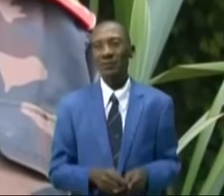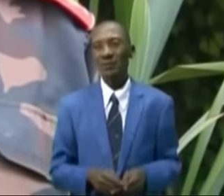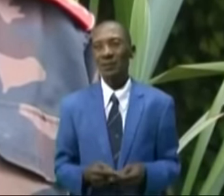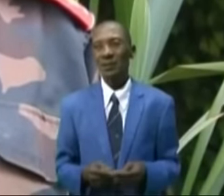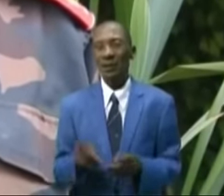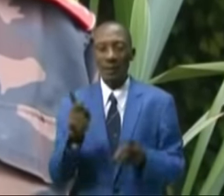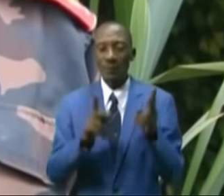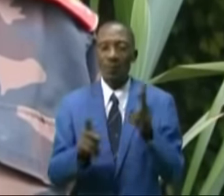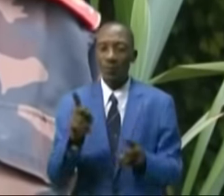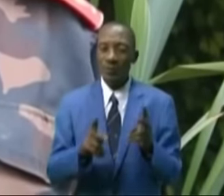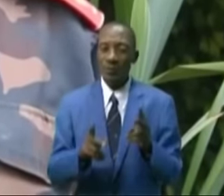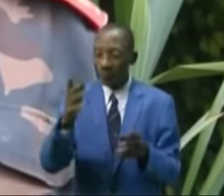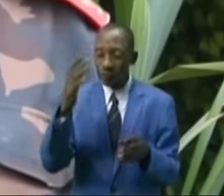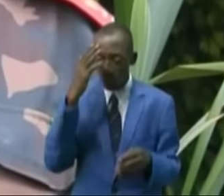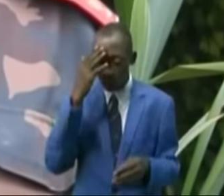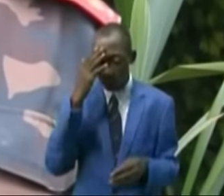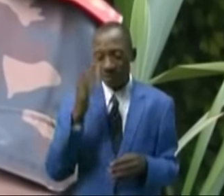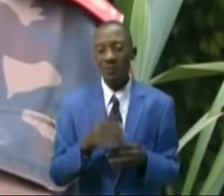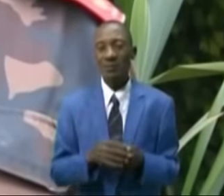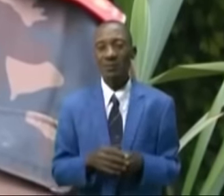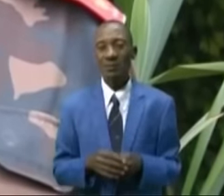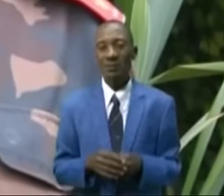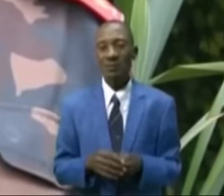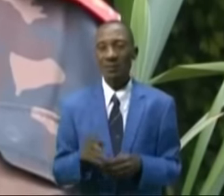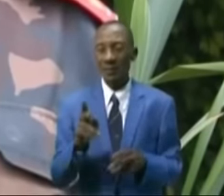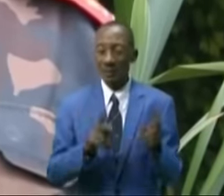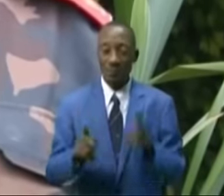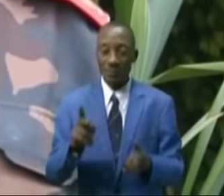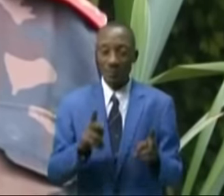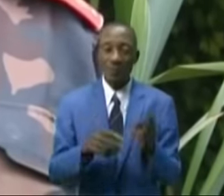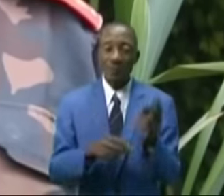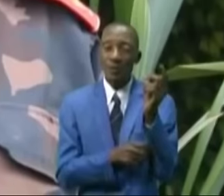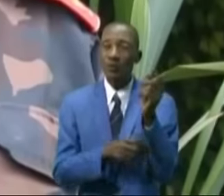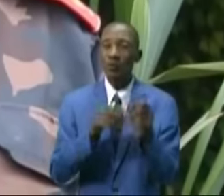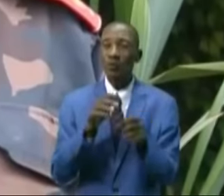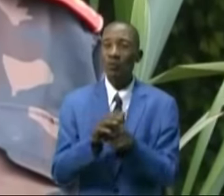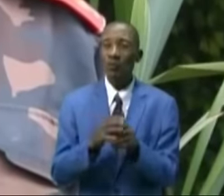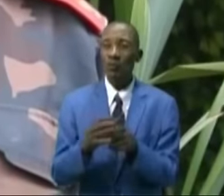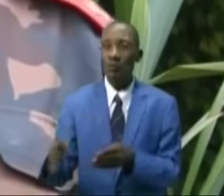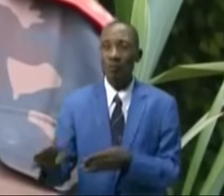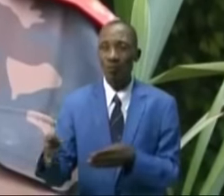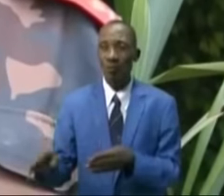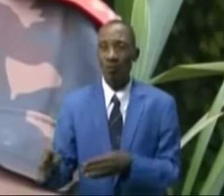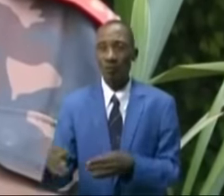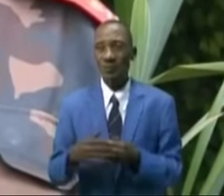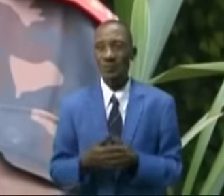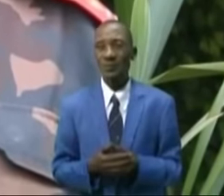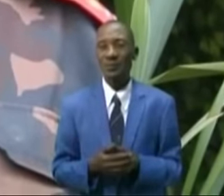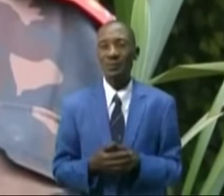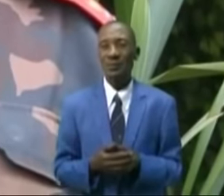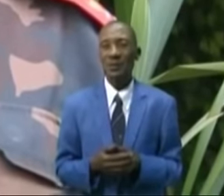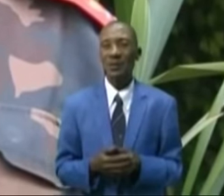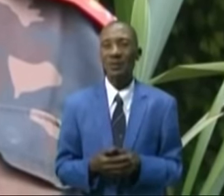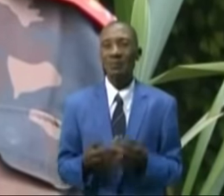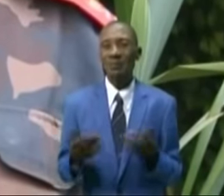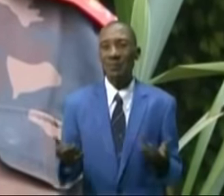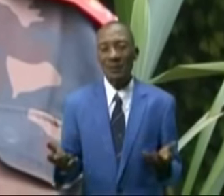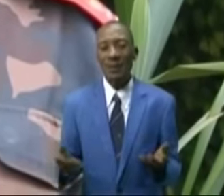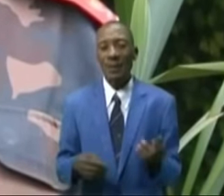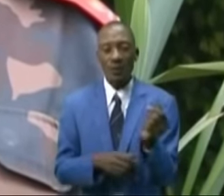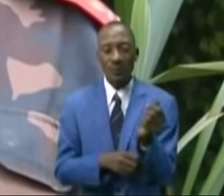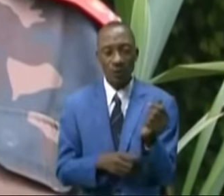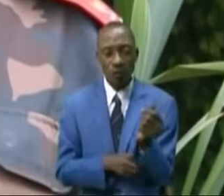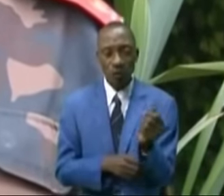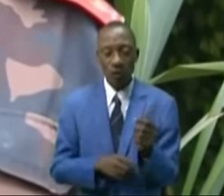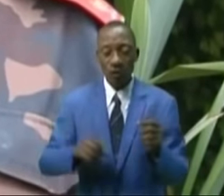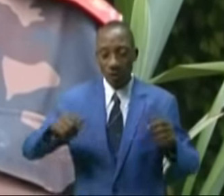vient des zones sous l'emprise de l'ennemi, qui sont venus se réfugier dans les milieux sécurisés, mais curieusement, ils sont